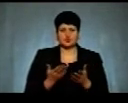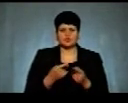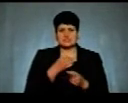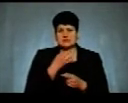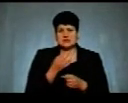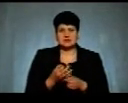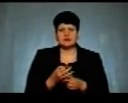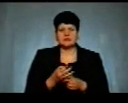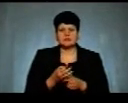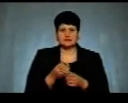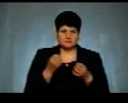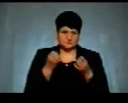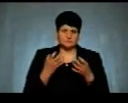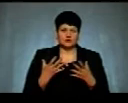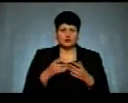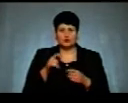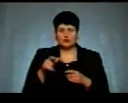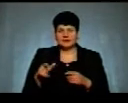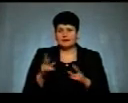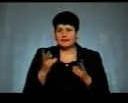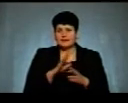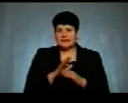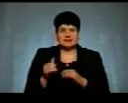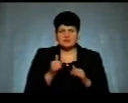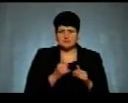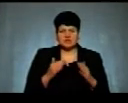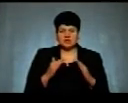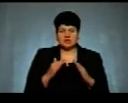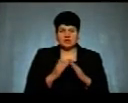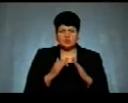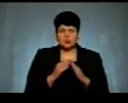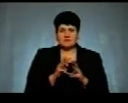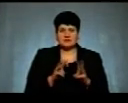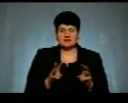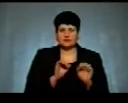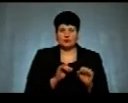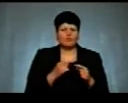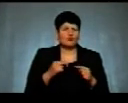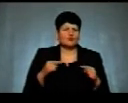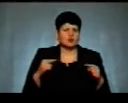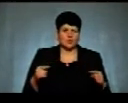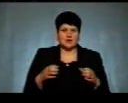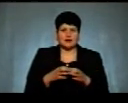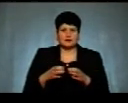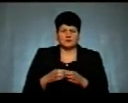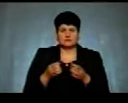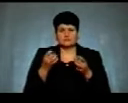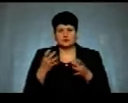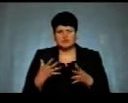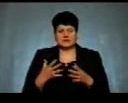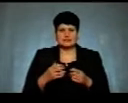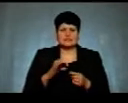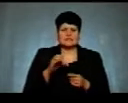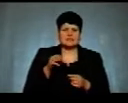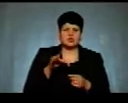сказати доступніше, що людина, яка не забезпечена житлом від Міністерства оборони будь-якої категорії, рядовий, старшина,